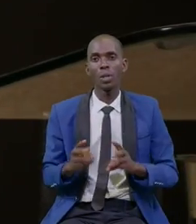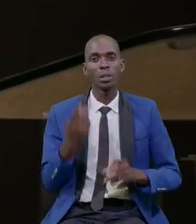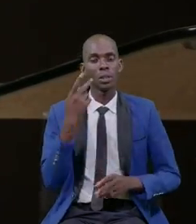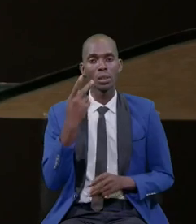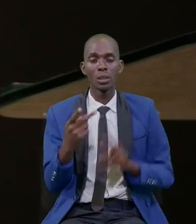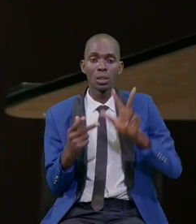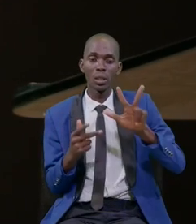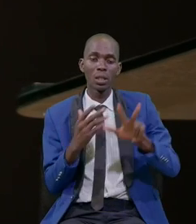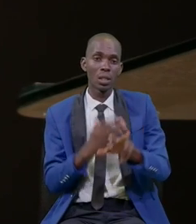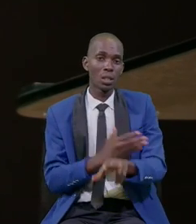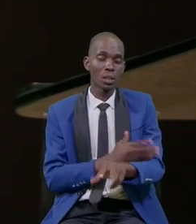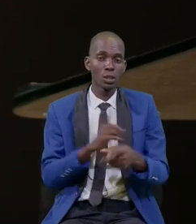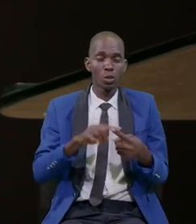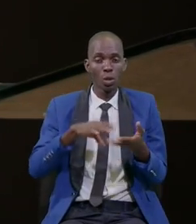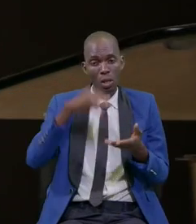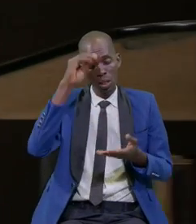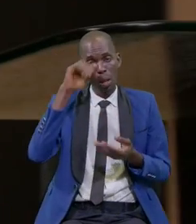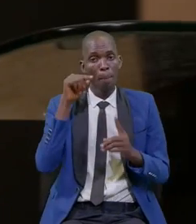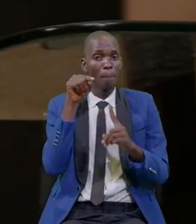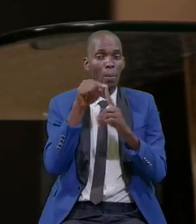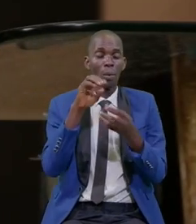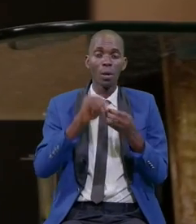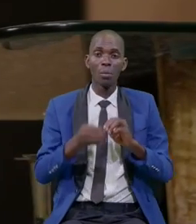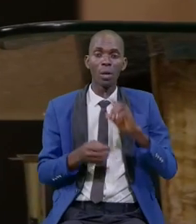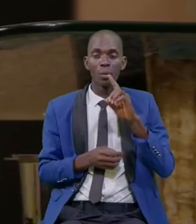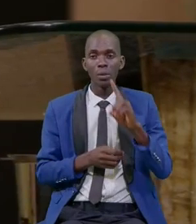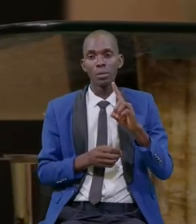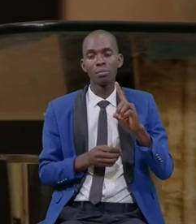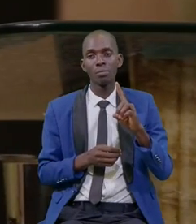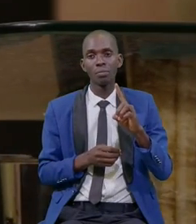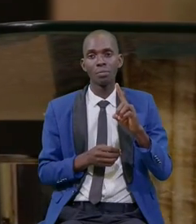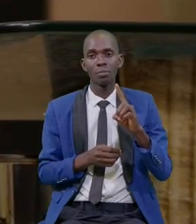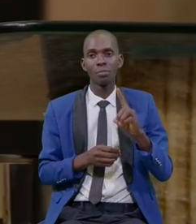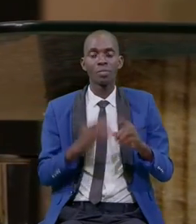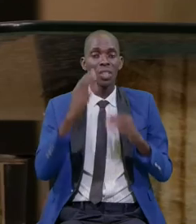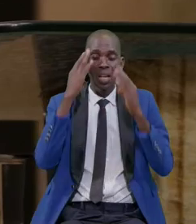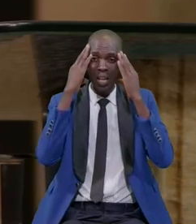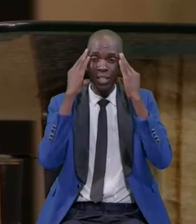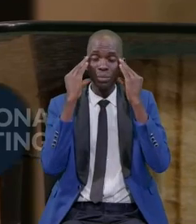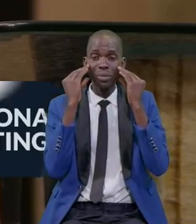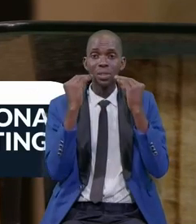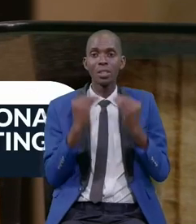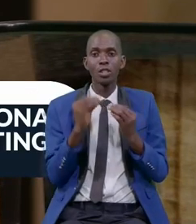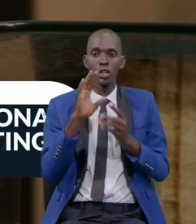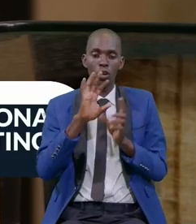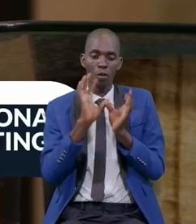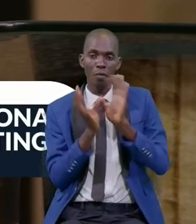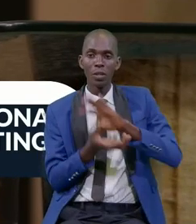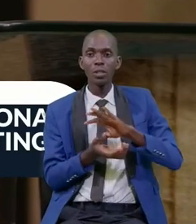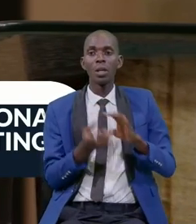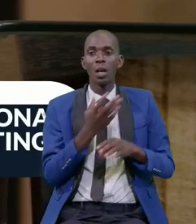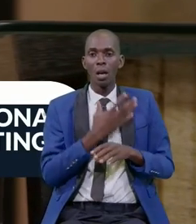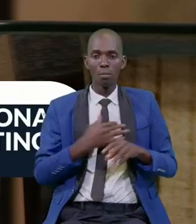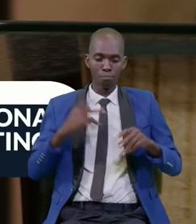façon pratique, et ces gens sont sauvés. Nous allons voir trois points ici. Un, nous allons voir expérimenter la